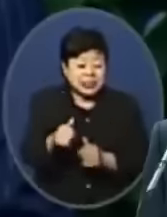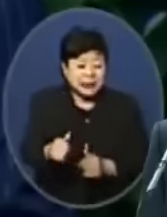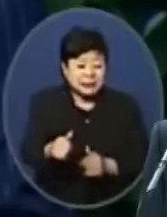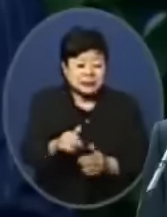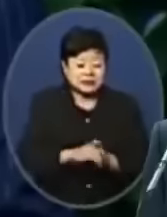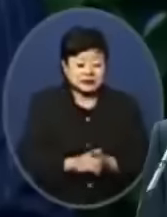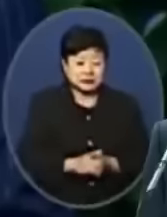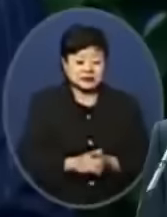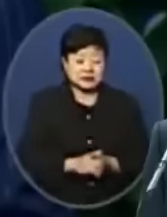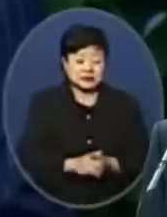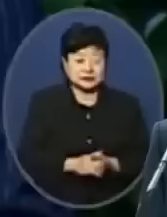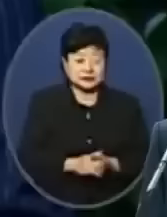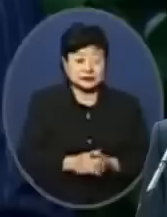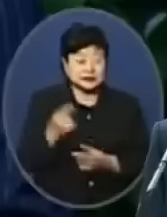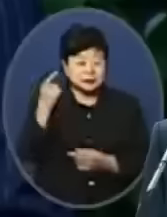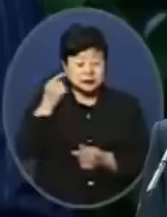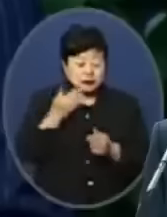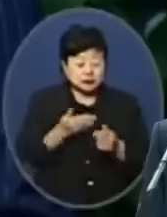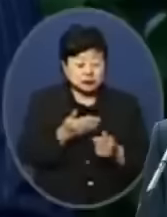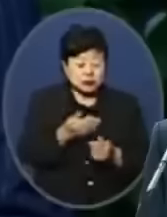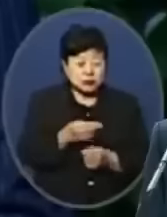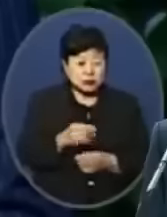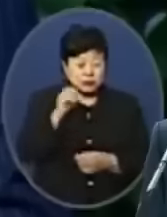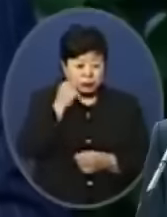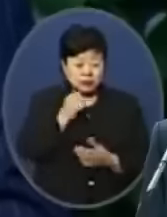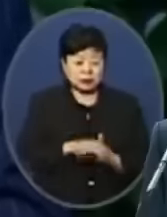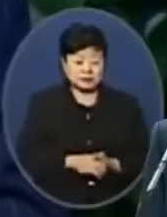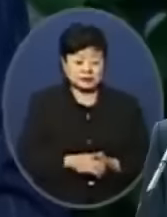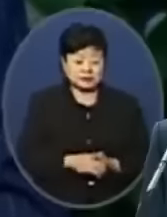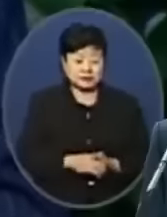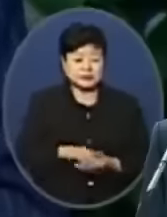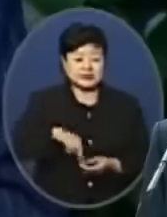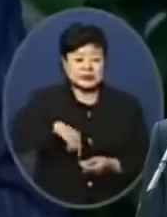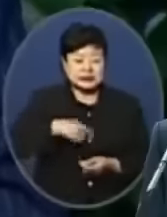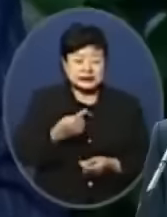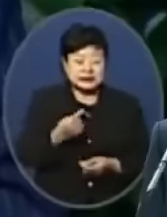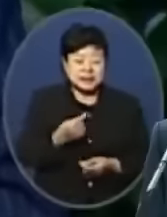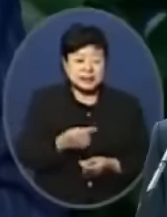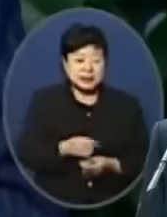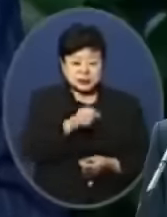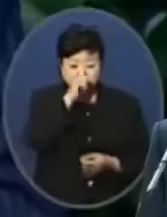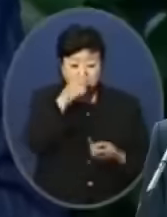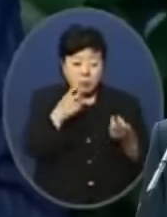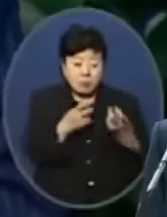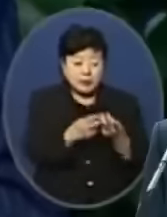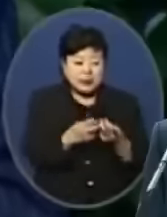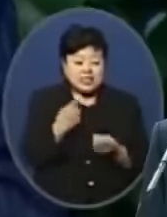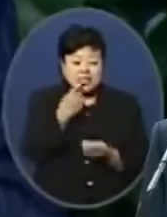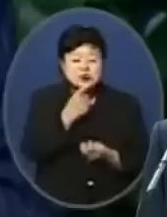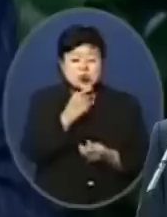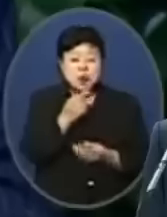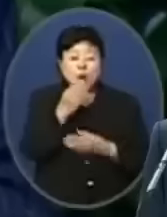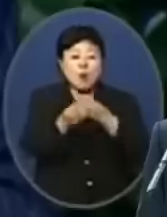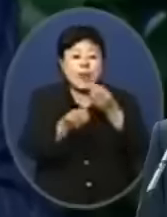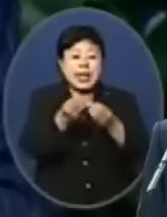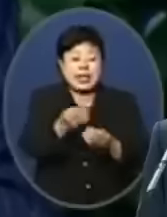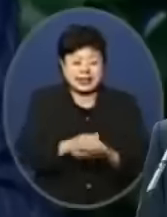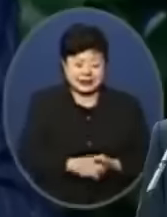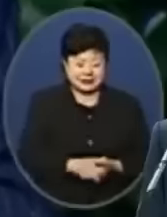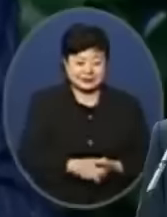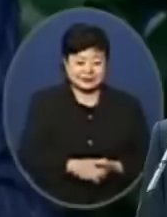따라다니면서 늘 듣도록 해줄 수도 없는 것이고 하니 제일 좋은 방법이 내가 입술로 자꾸 고백하는 것입니다.